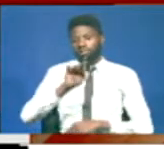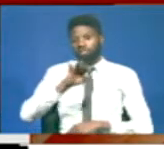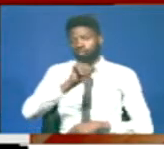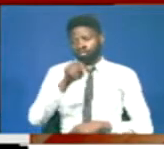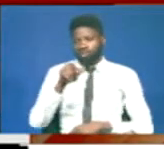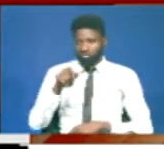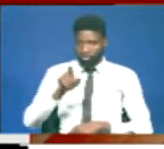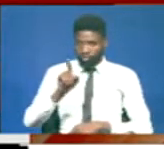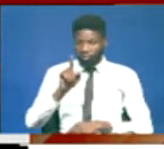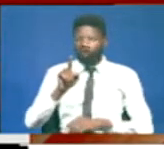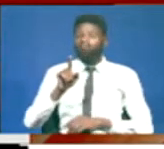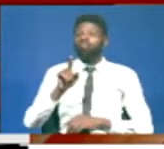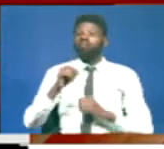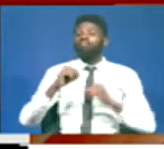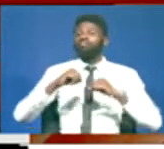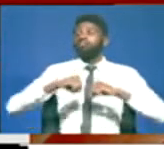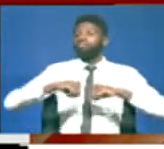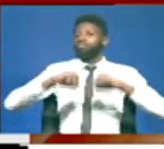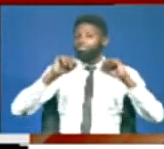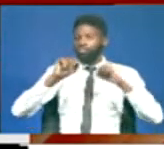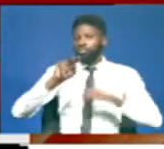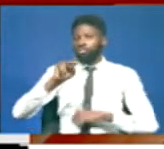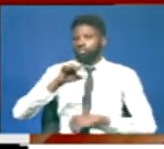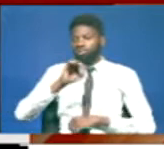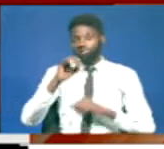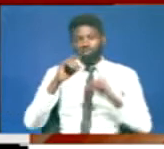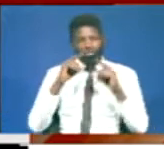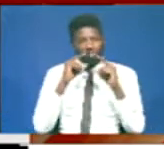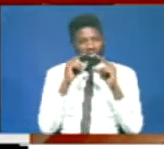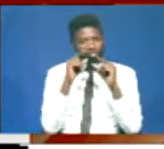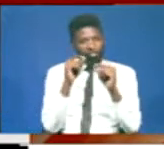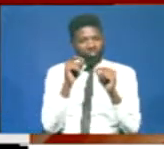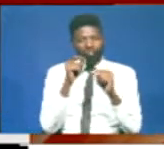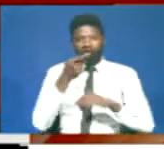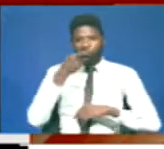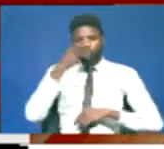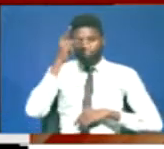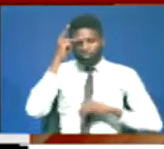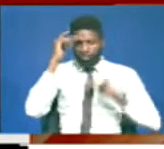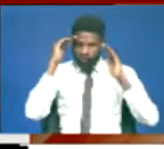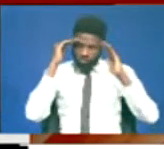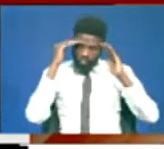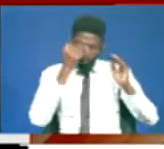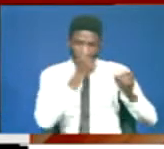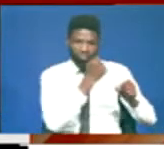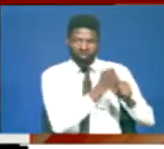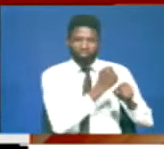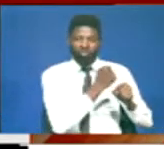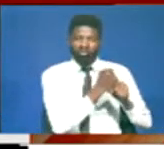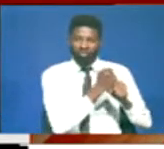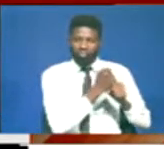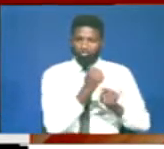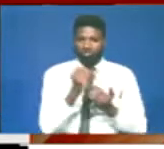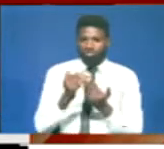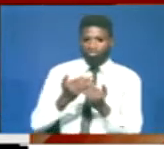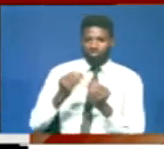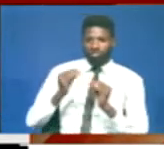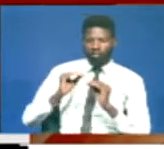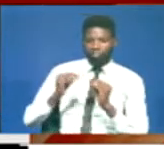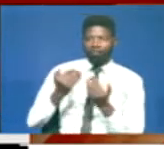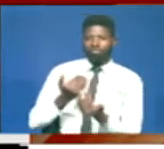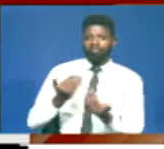hilo alisema kuwa wazazi wengi wamejali zaidi kazi zao na kuachia watu wengine jukumu la kuwakuza watoto wao.